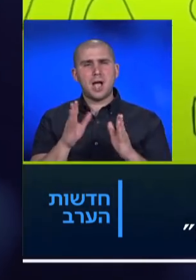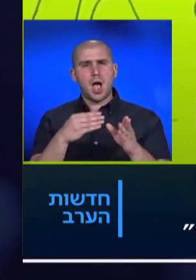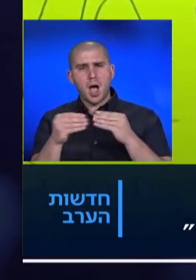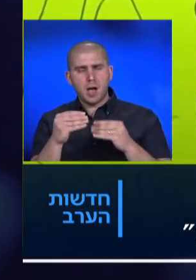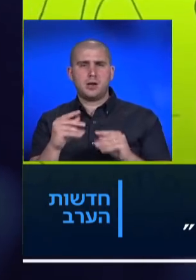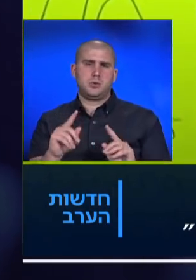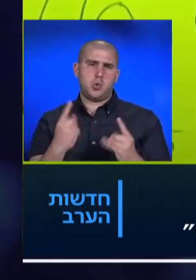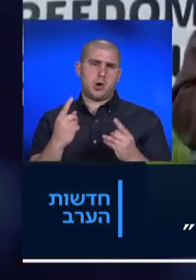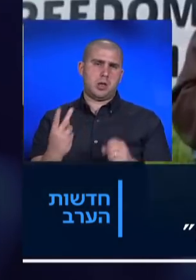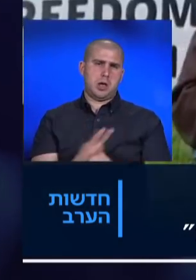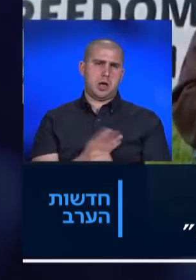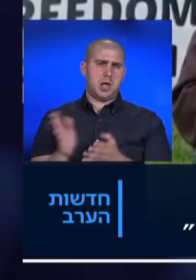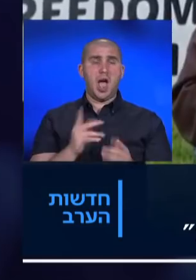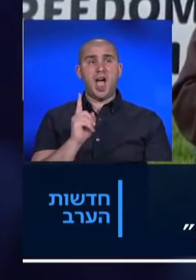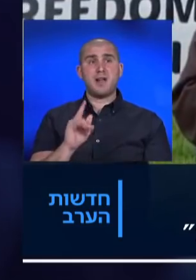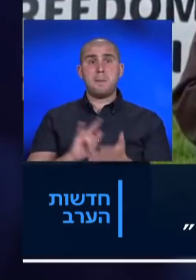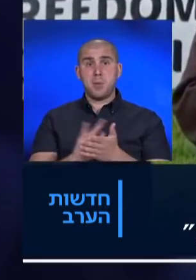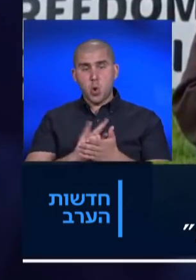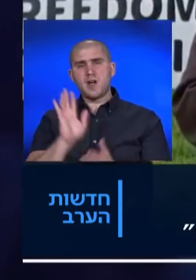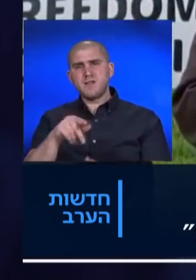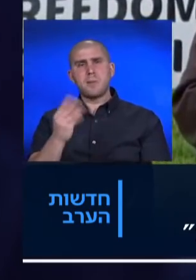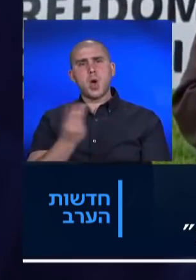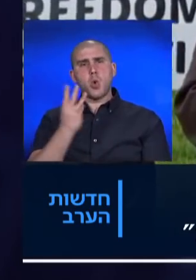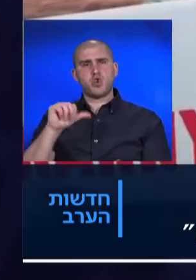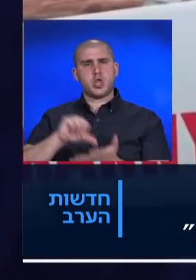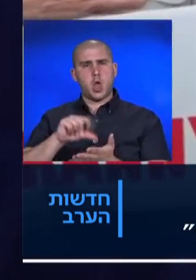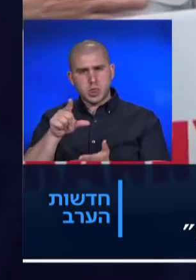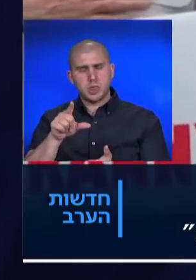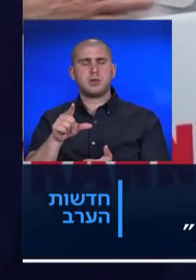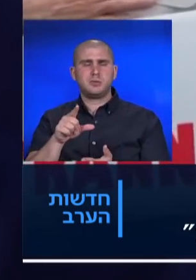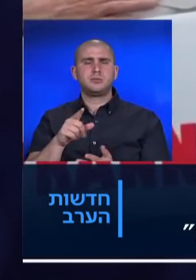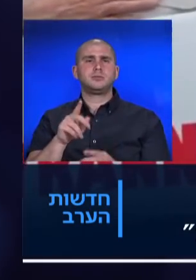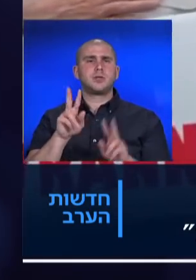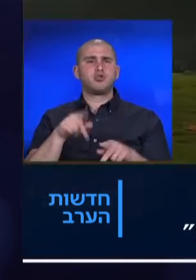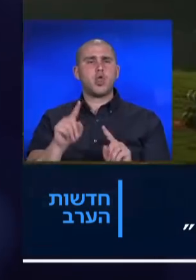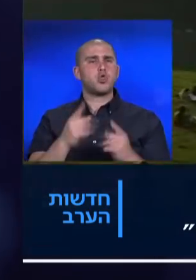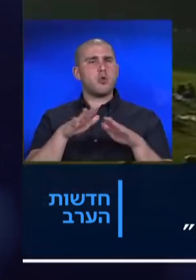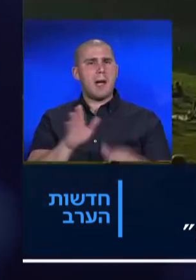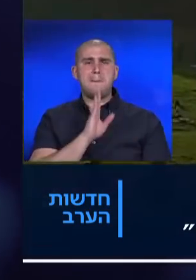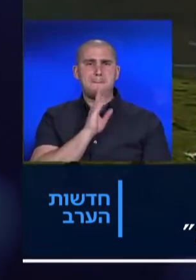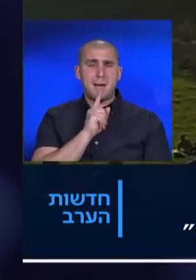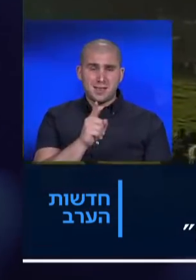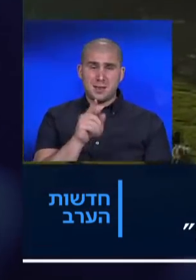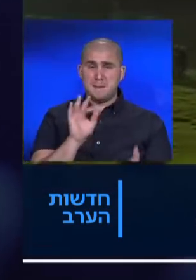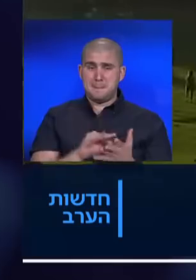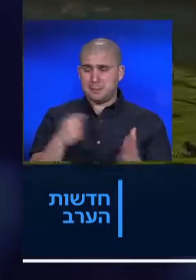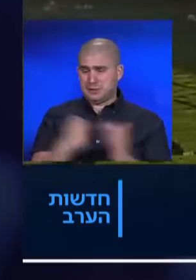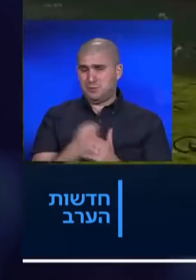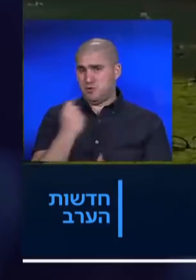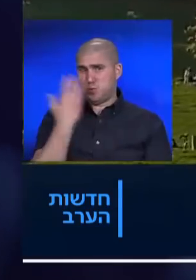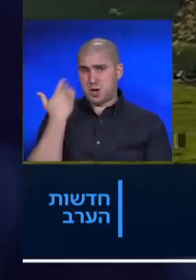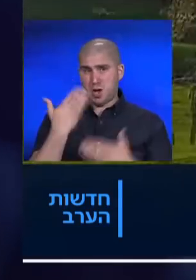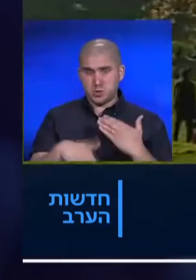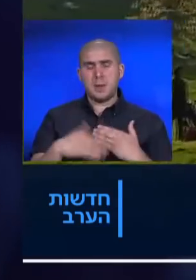אבל בניו יורק וגם קצת בוושינגטון הבירה נוכחו בתופעה קצת בעייתית. במהלך הסוף שבוע הזה מזג האוויר